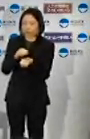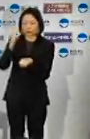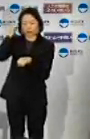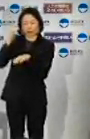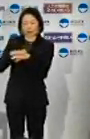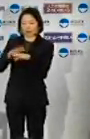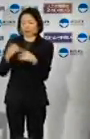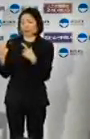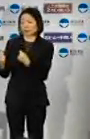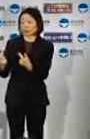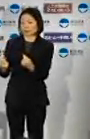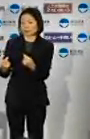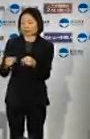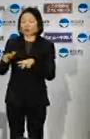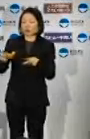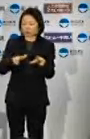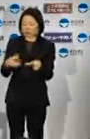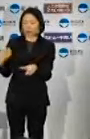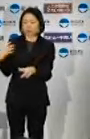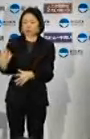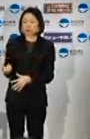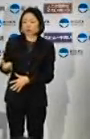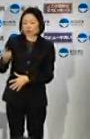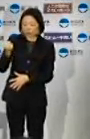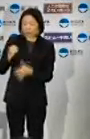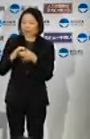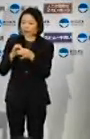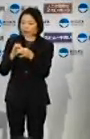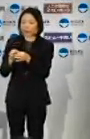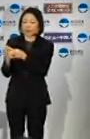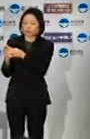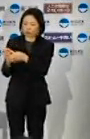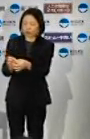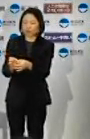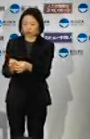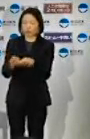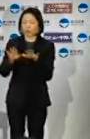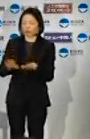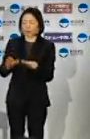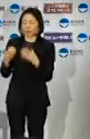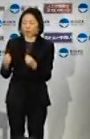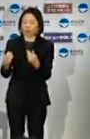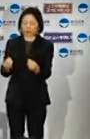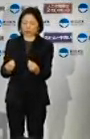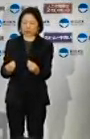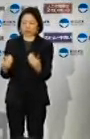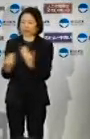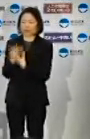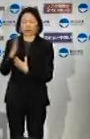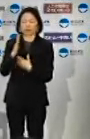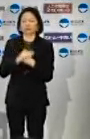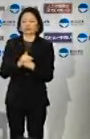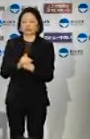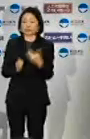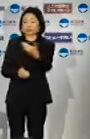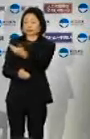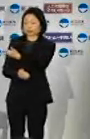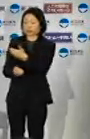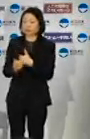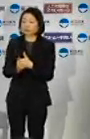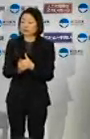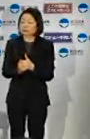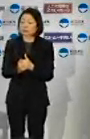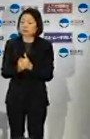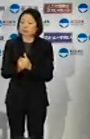に行政が責任を持って関与していくということにも、まあ、変更はありません。 行政の方にはある程度